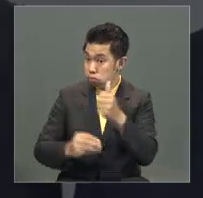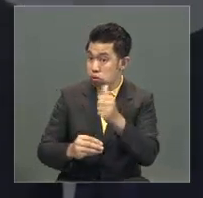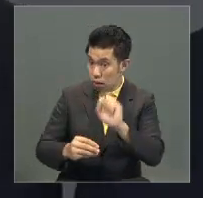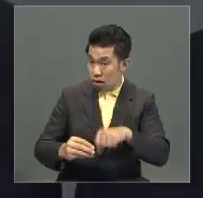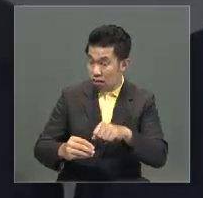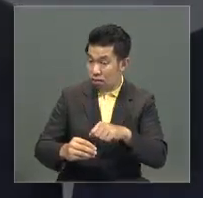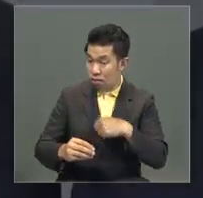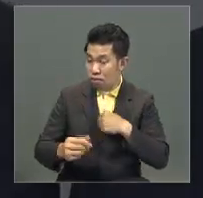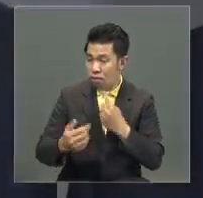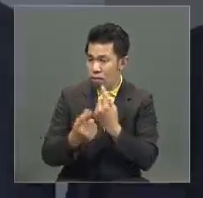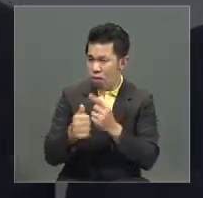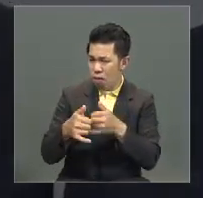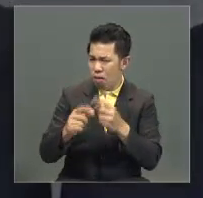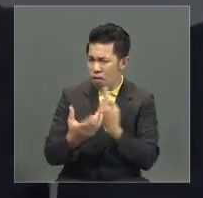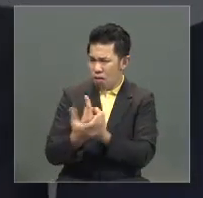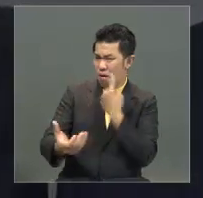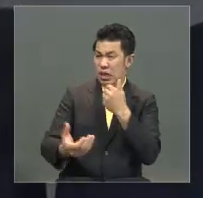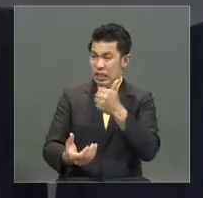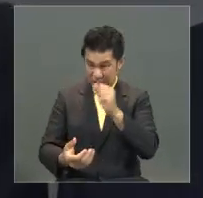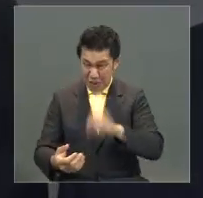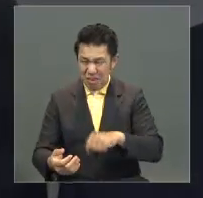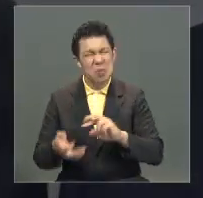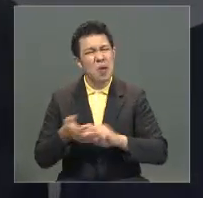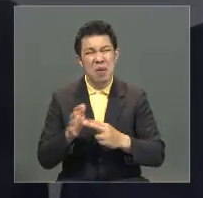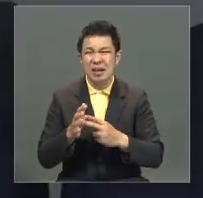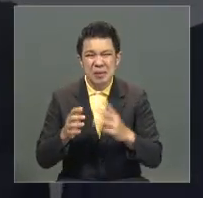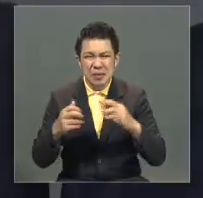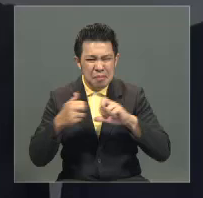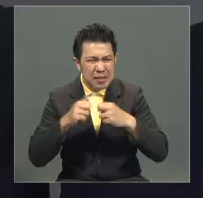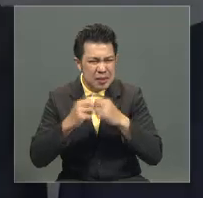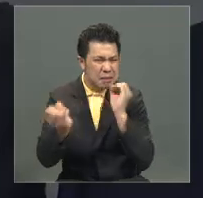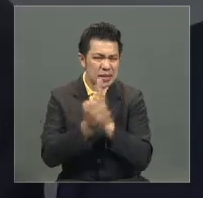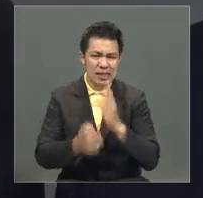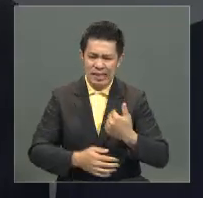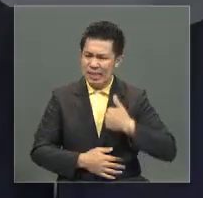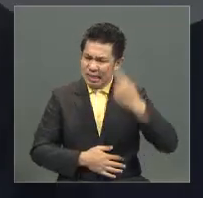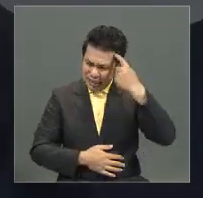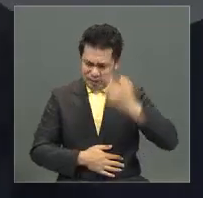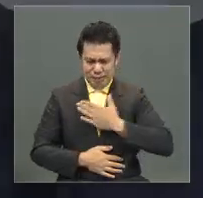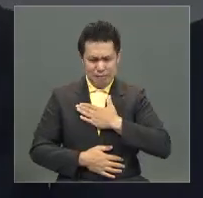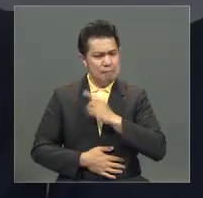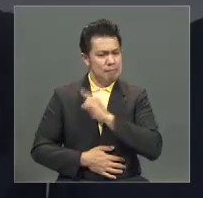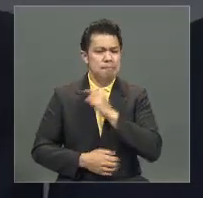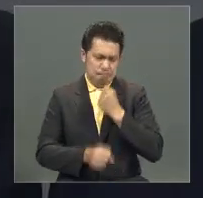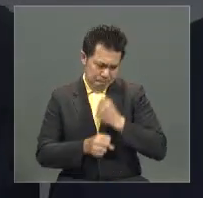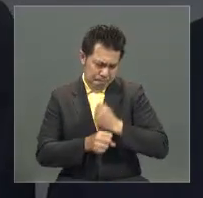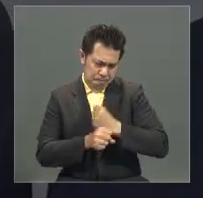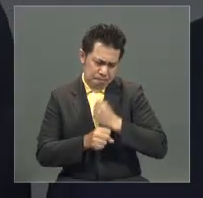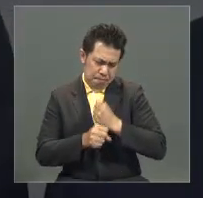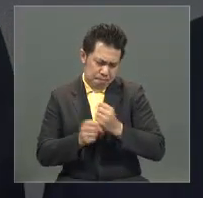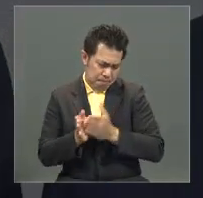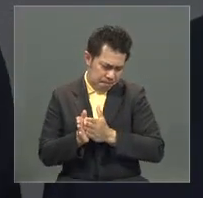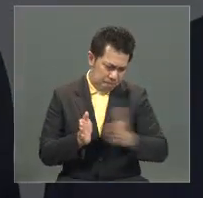ถือว่าจัดการด้วยดีนะครับถือว่าจัดการด้วยดีทุกฝ่ายในความเห็นพวกเราก็ได้ทำหน้าที่แล้วที่ตัวมี